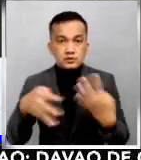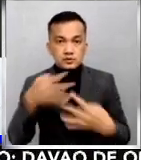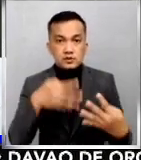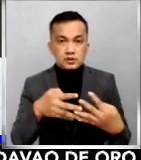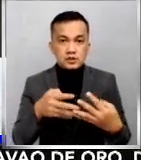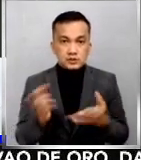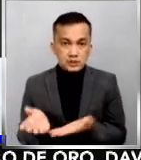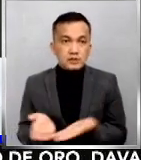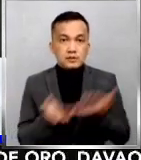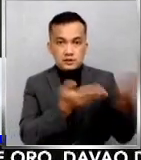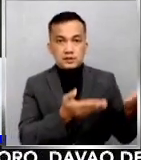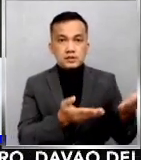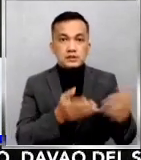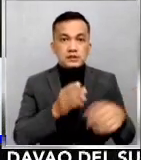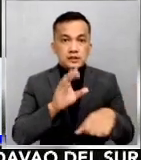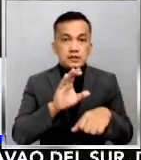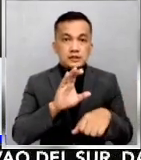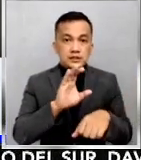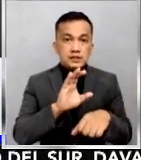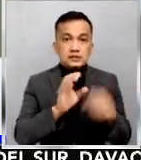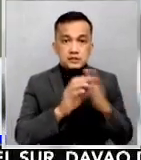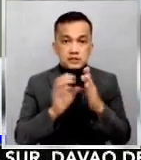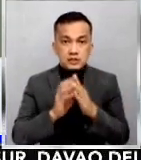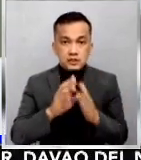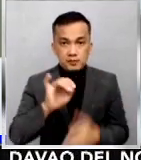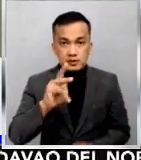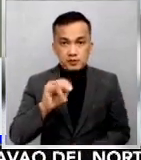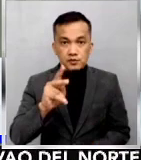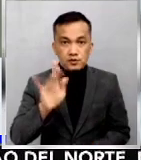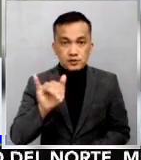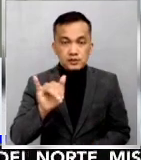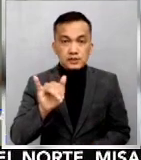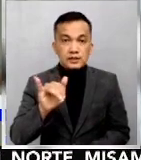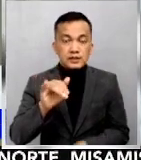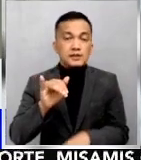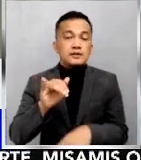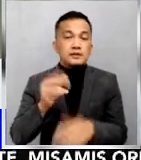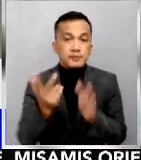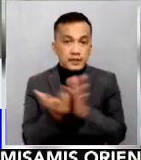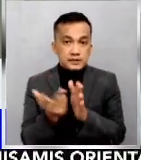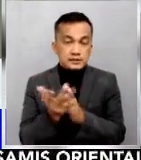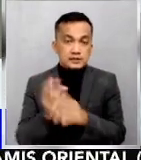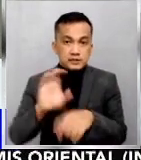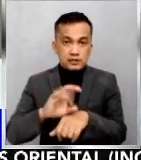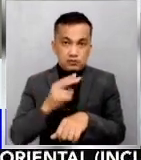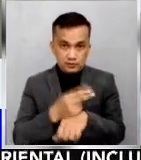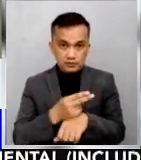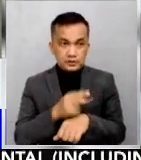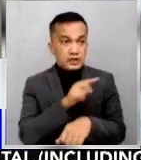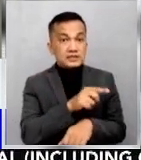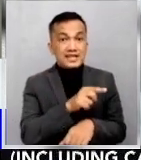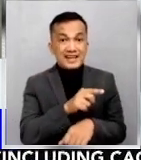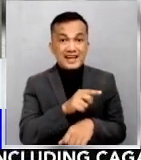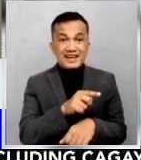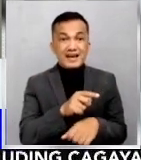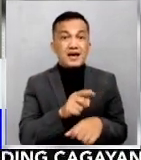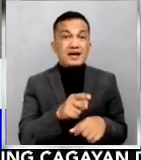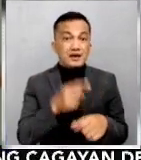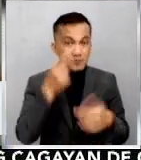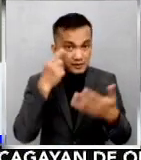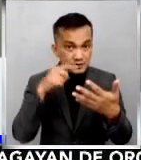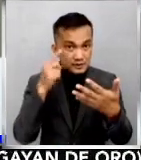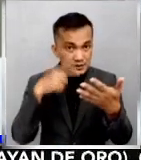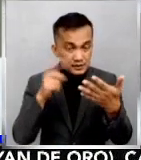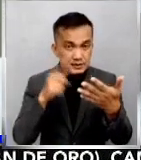City Epidemiology and Surveillance Unit ng Pasig City Hall. Sila na po ang magbabalidate at sila na rin ang tatawag dun sa mga tao para dun